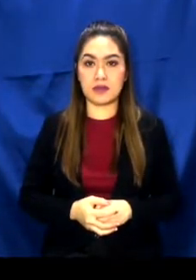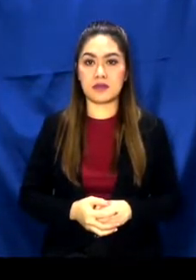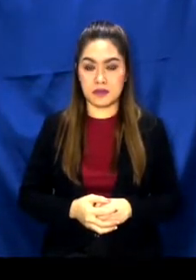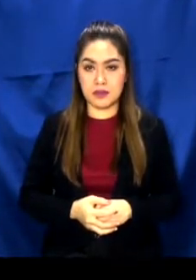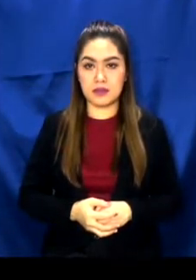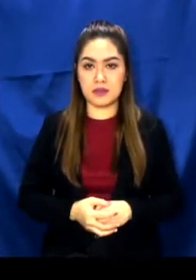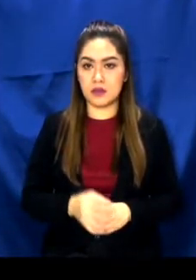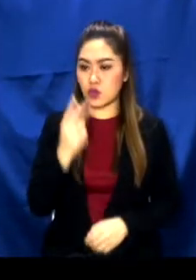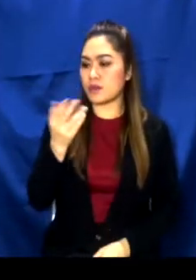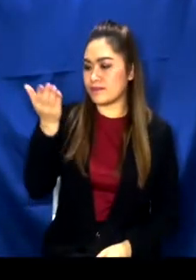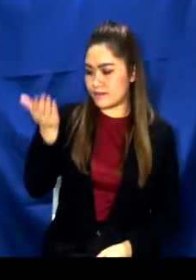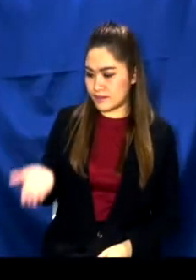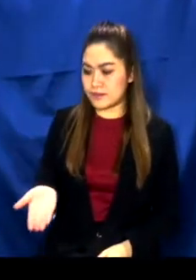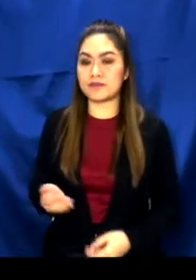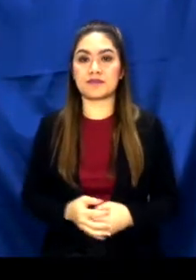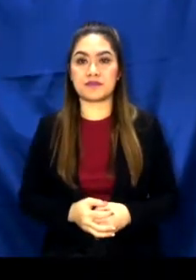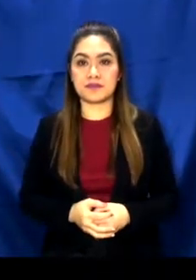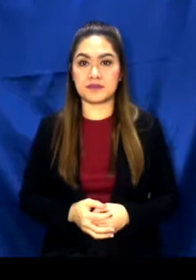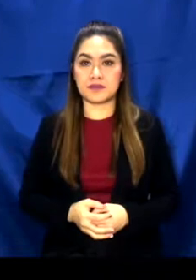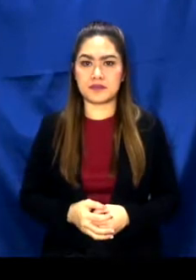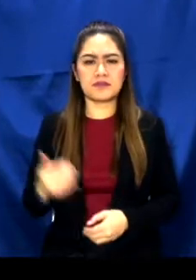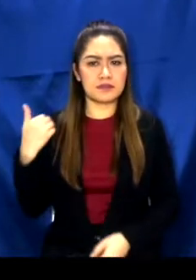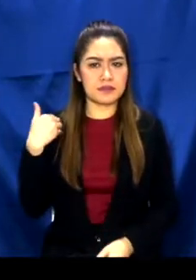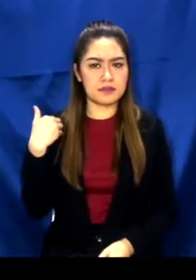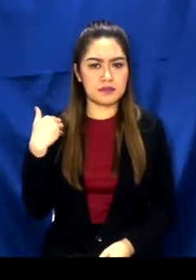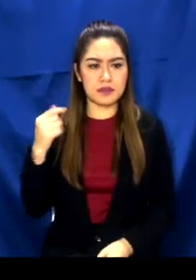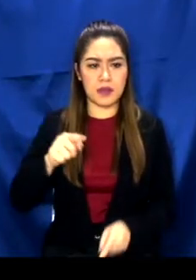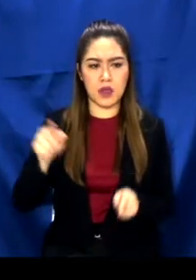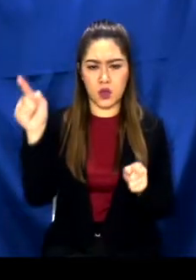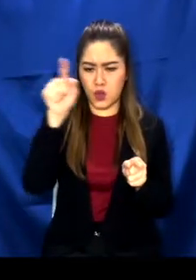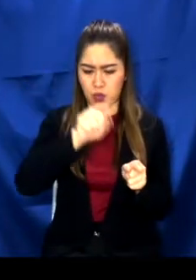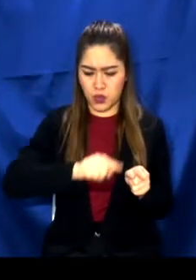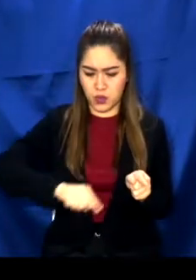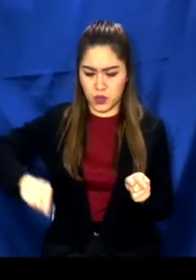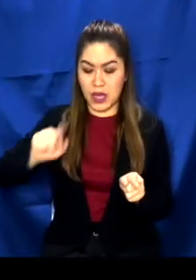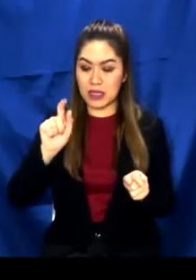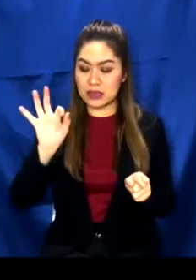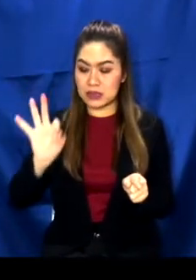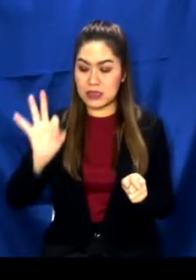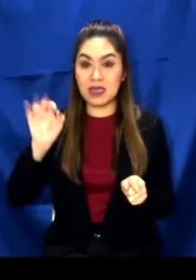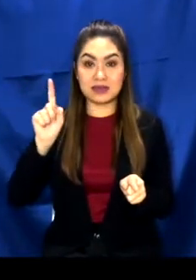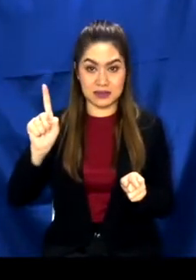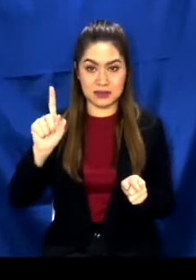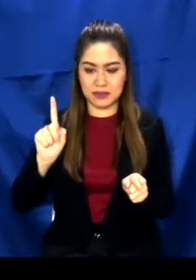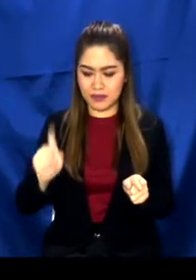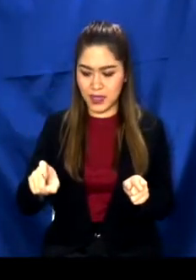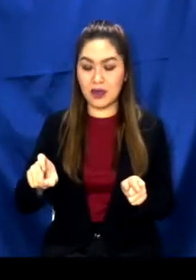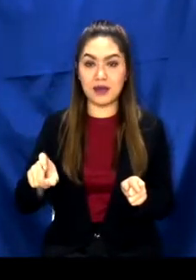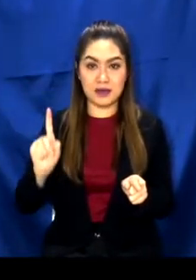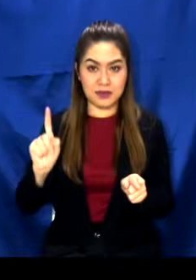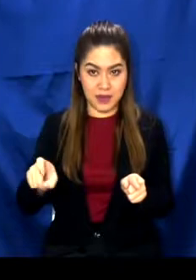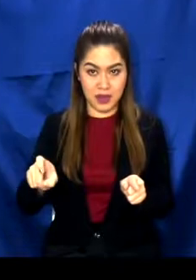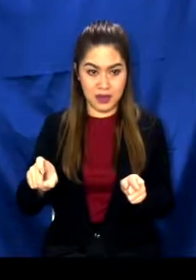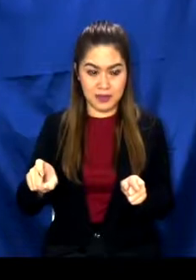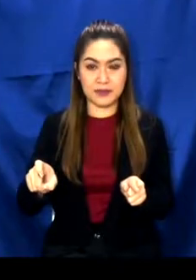แล้วเราลองดูตัวนี้ค่ะมันจะมีเป็นวงรีตรงนี้นะคะให้เราคลิกหนึ่งทีตึ๊กพอ